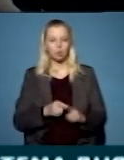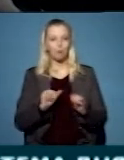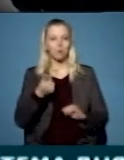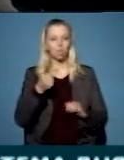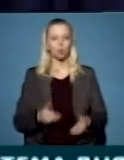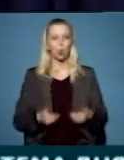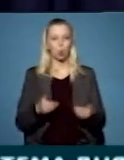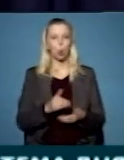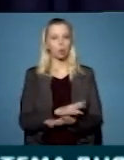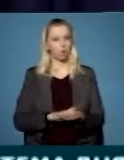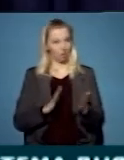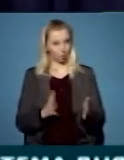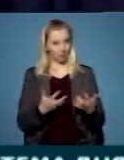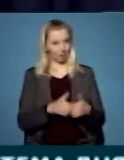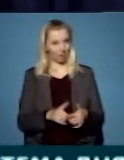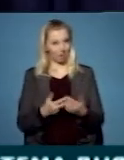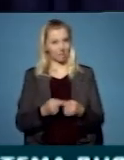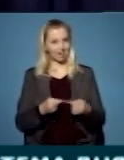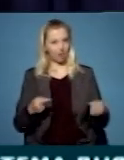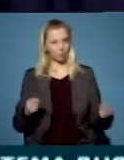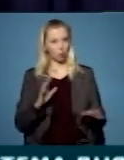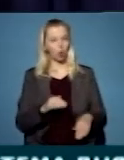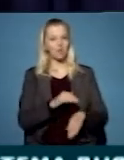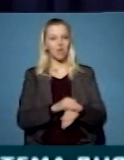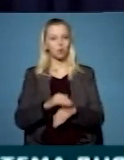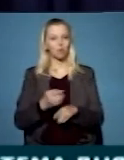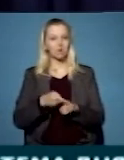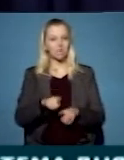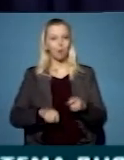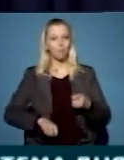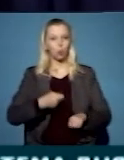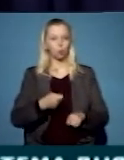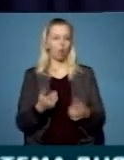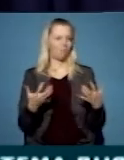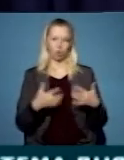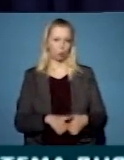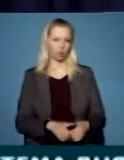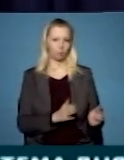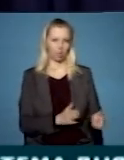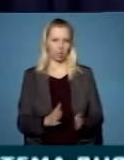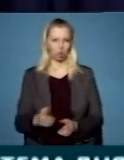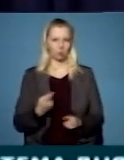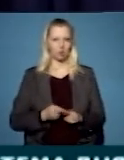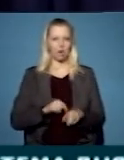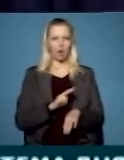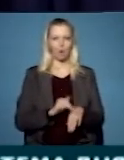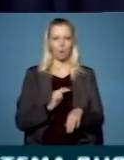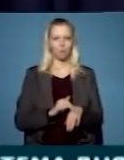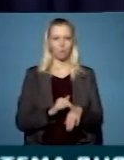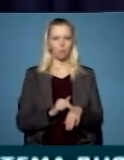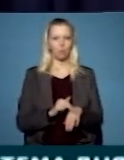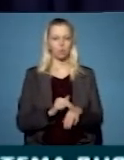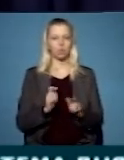перший крок. Далі будуть прилади і засоби, які будуть фіксувати ці дані порушення в автоматичному режимі. Це поліцейський згідно норм